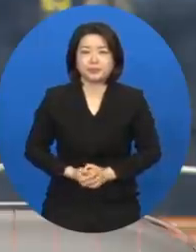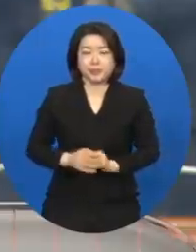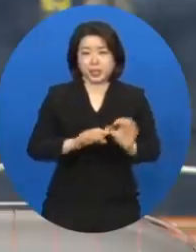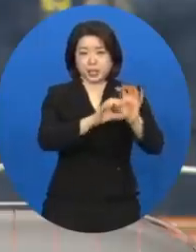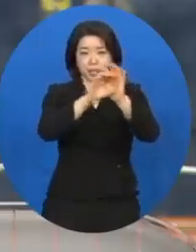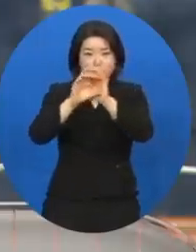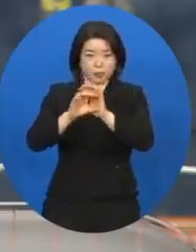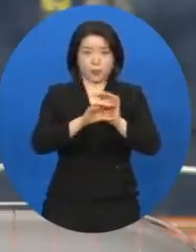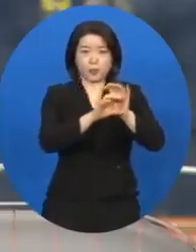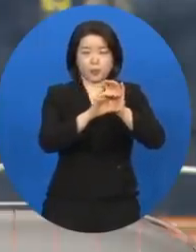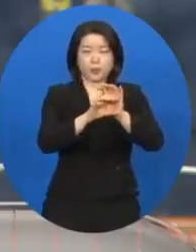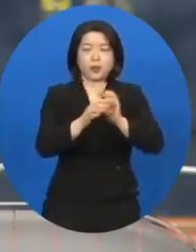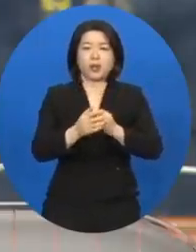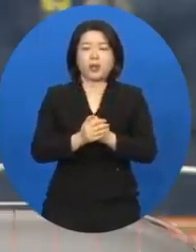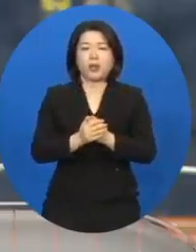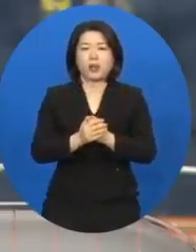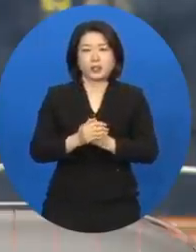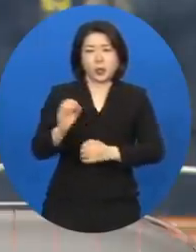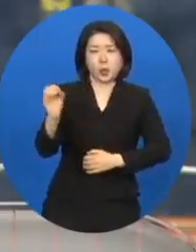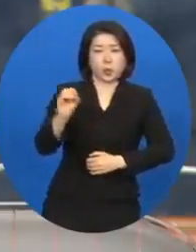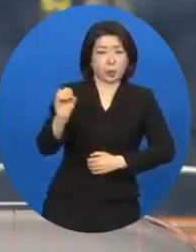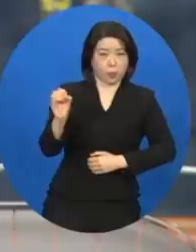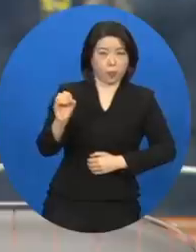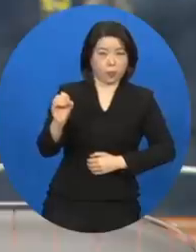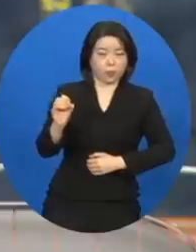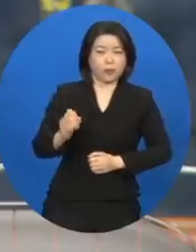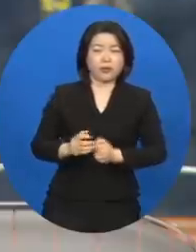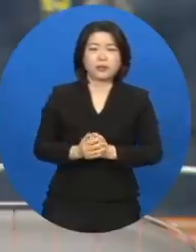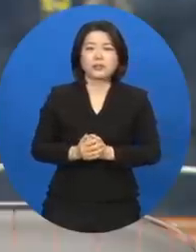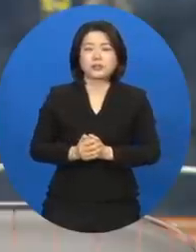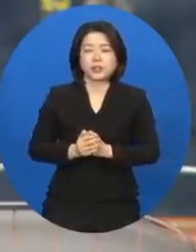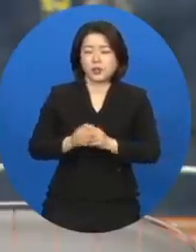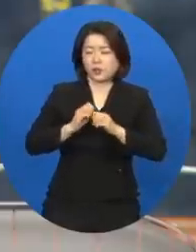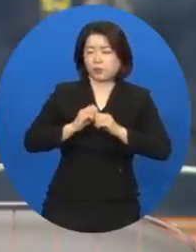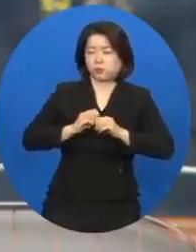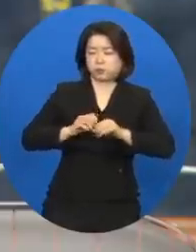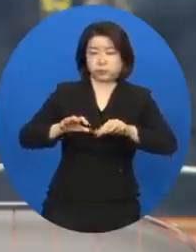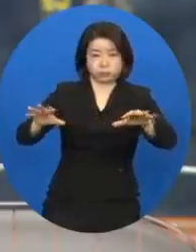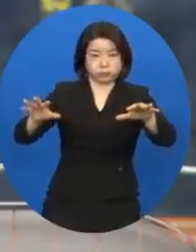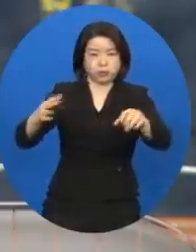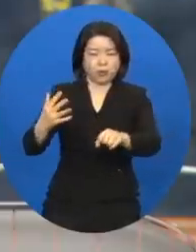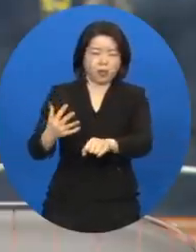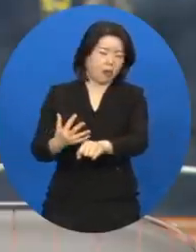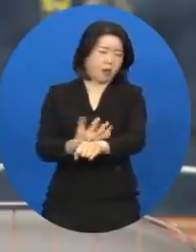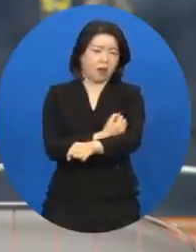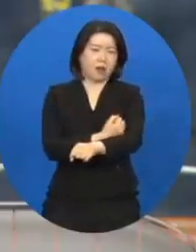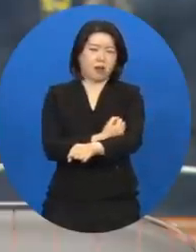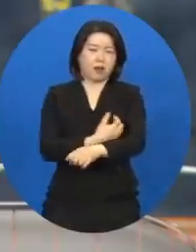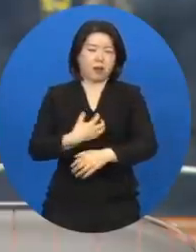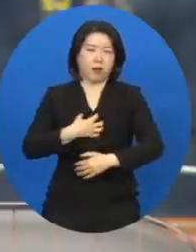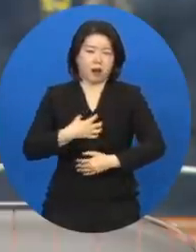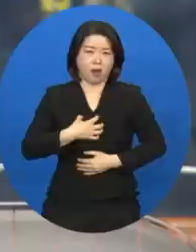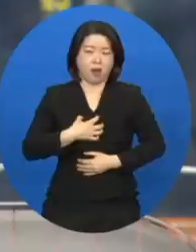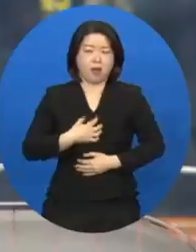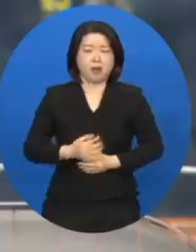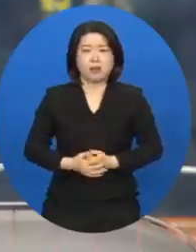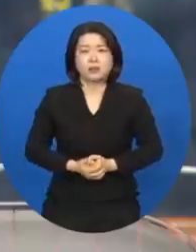코로나19 오미크론 변이의 확산이 아주 대단히 위세가